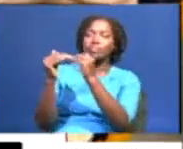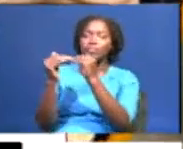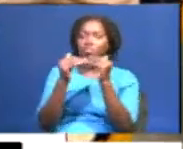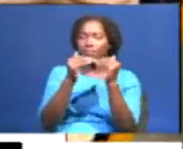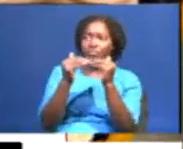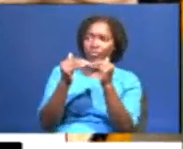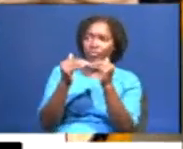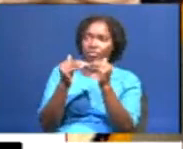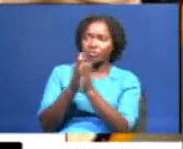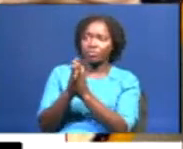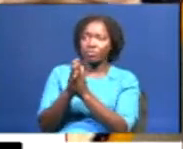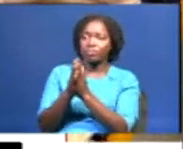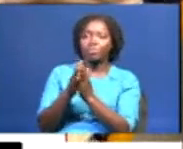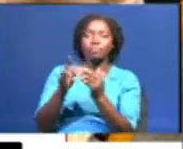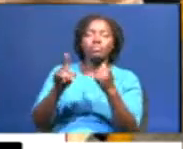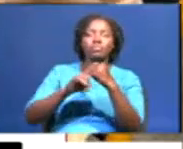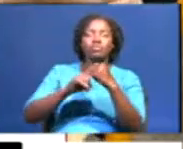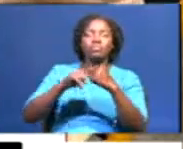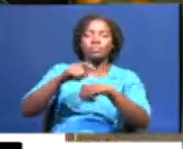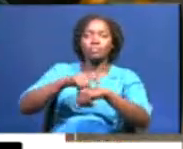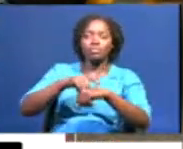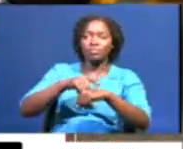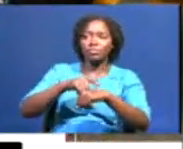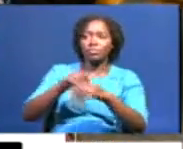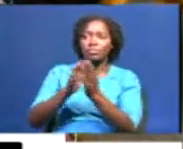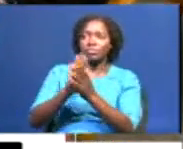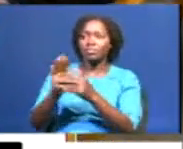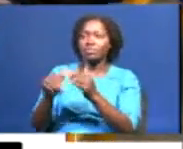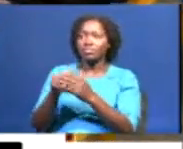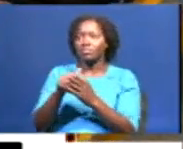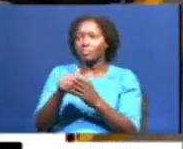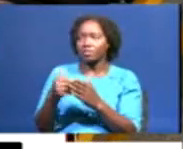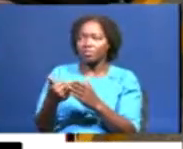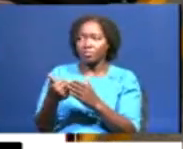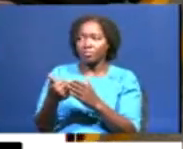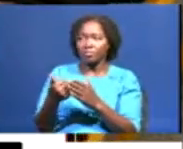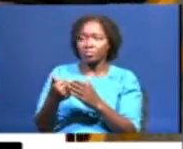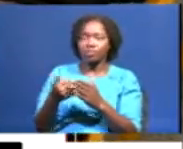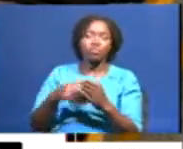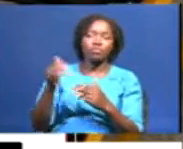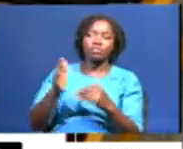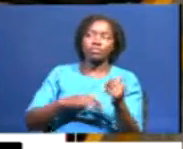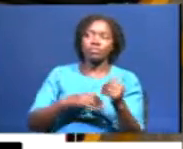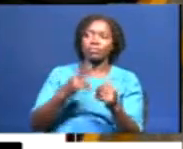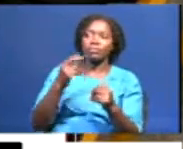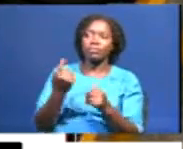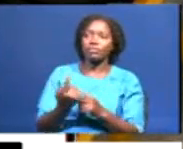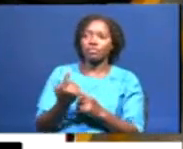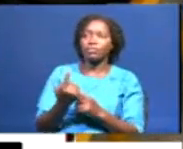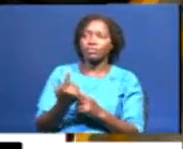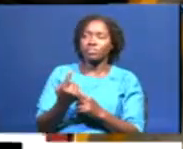mashindano ya Olimpiki mara 6, na yeye Nicole Albright akamzidi maarifa bingwa mashindano ya dunia mwaka 2021 Madelta